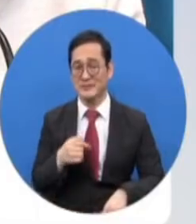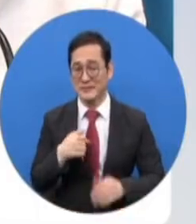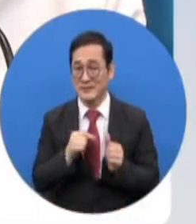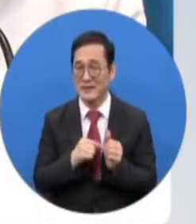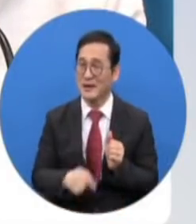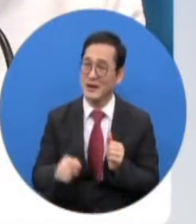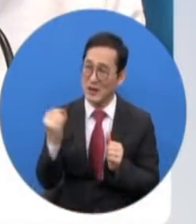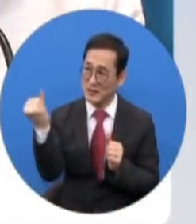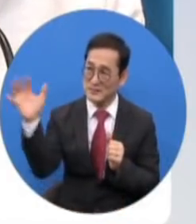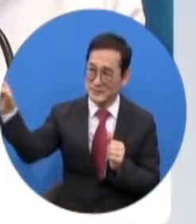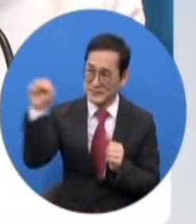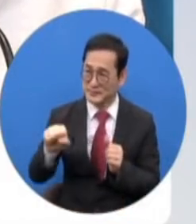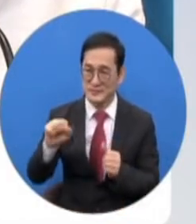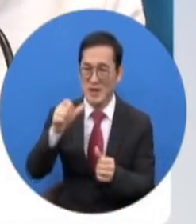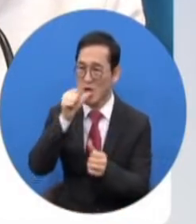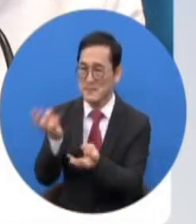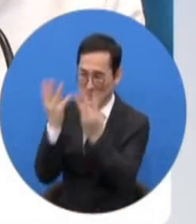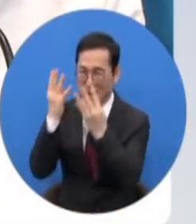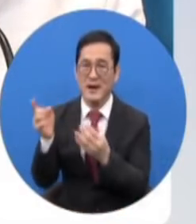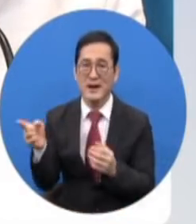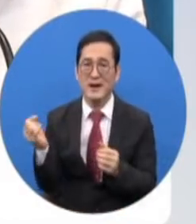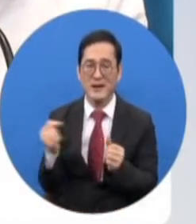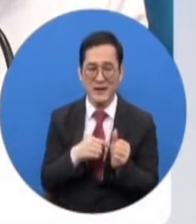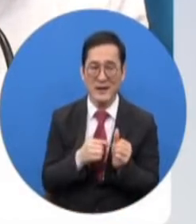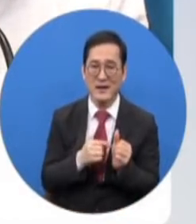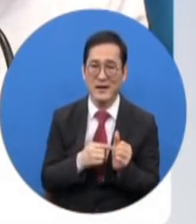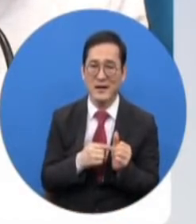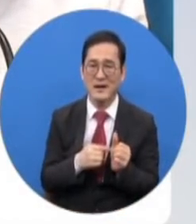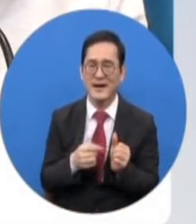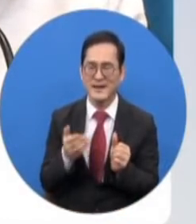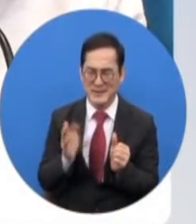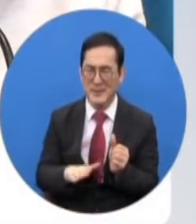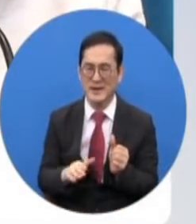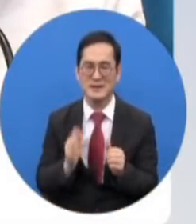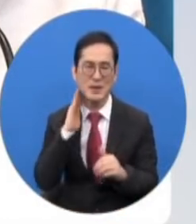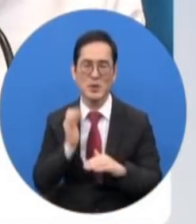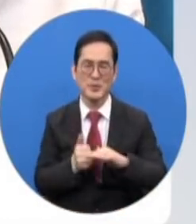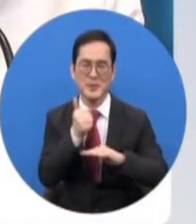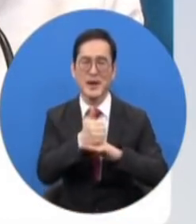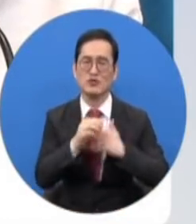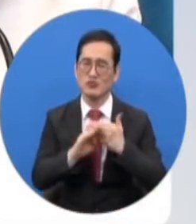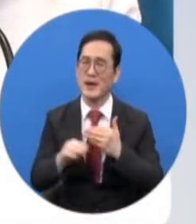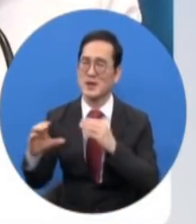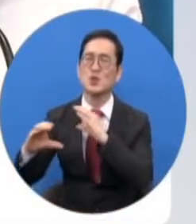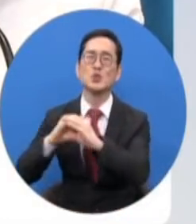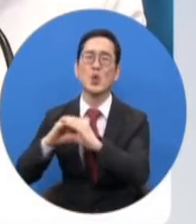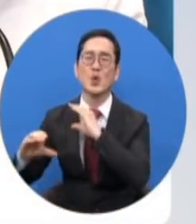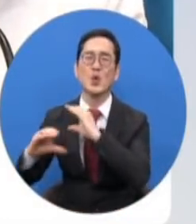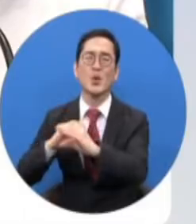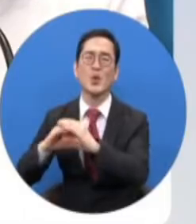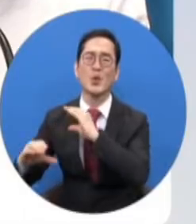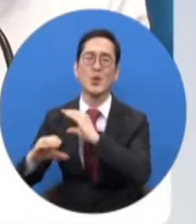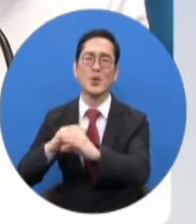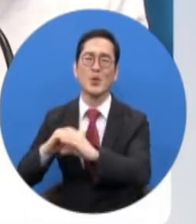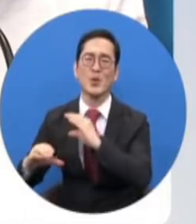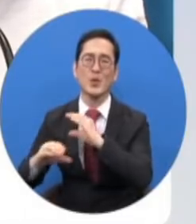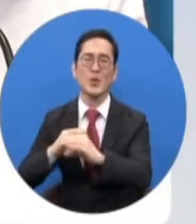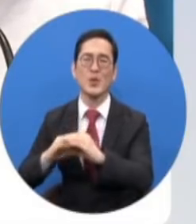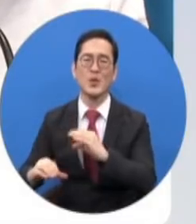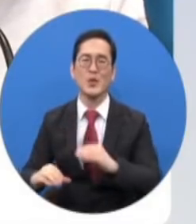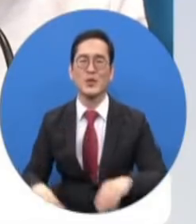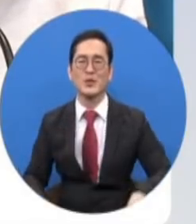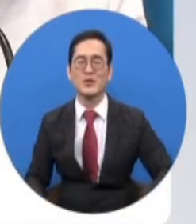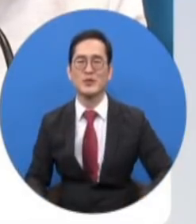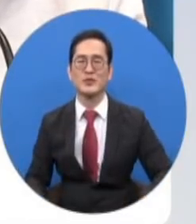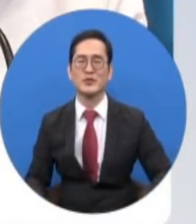인사라 하더라도 충분히 대화를 나누고 소통할 수 있다고 볼 수는 있겠습니다만 우리 국민들이 이 모습을 어떻게 받아들일지는 또 다른